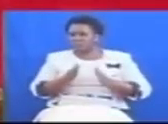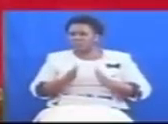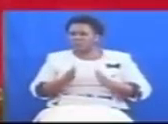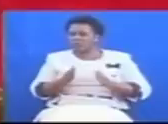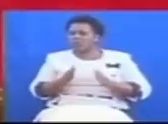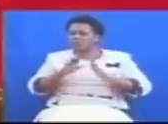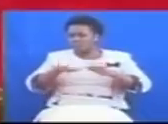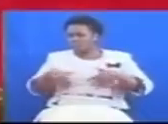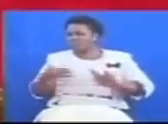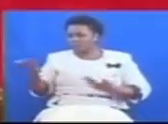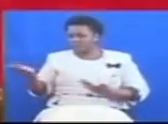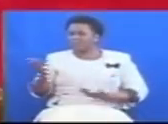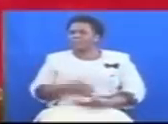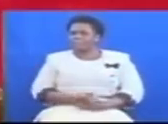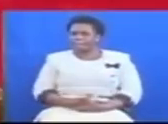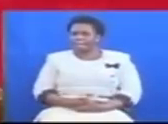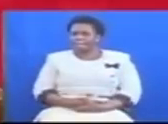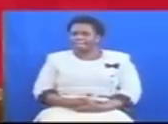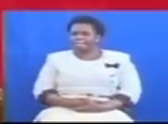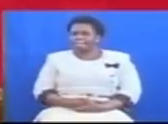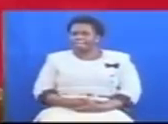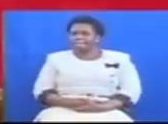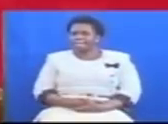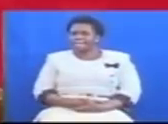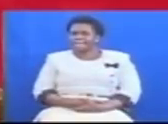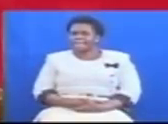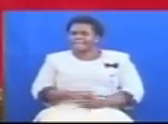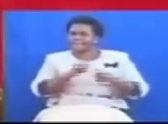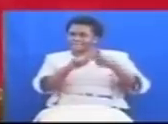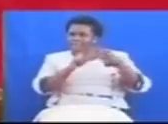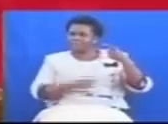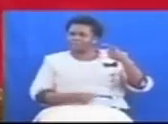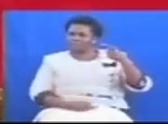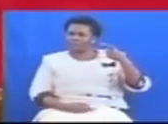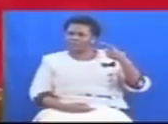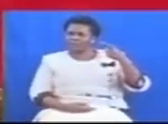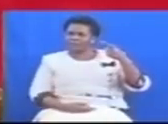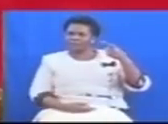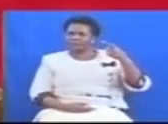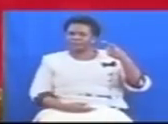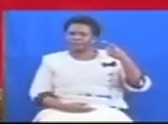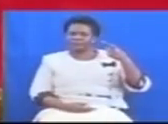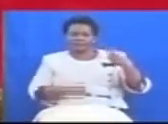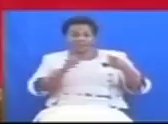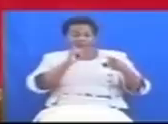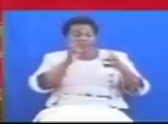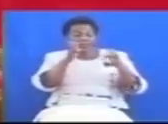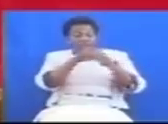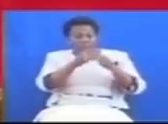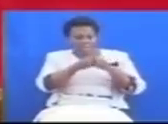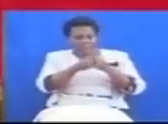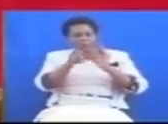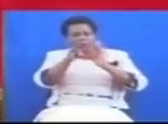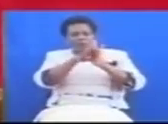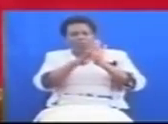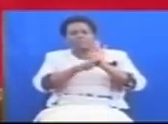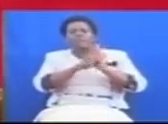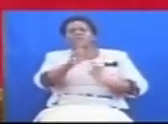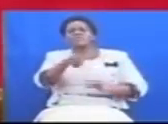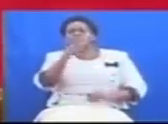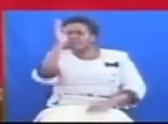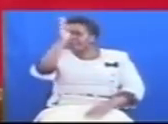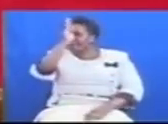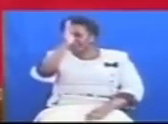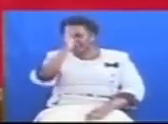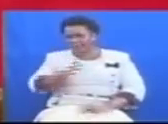Somari maswali yake mawili ya nyongeza. Moja, kila kikao kinaandaliwa ratiba mapema sana.